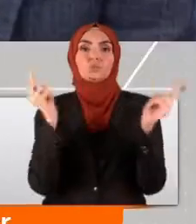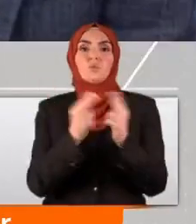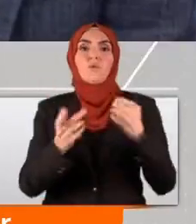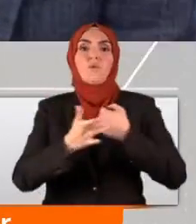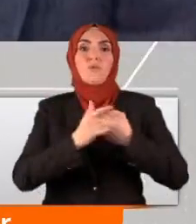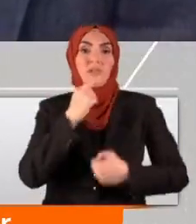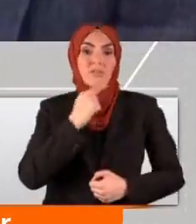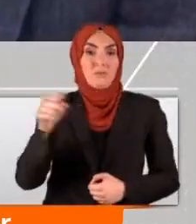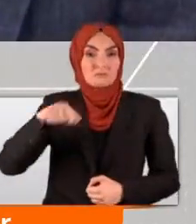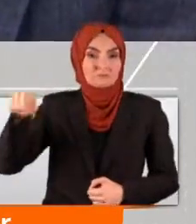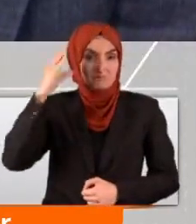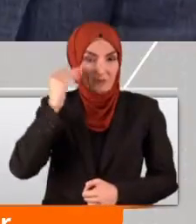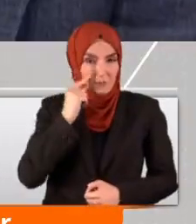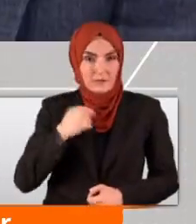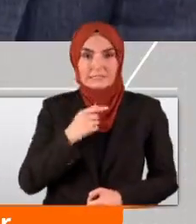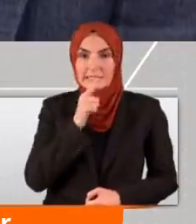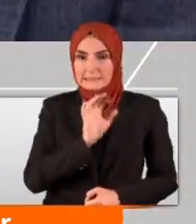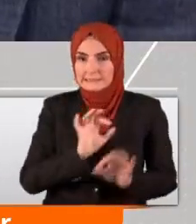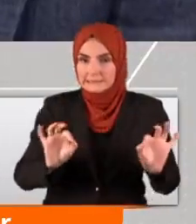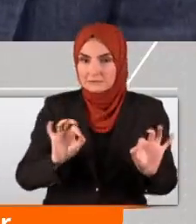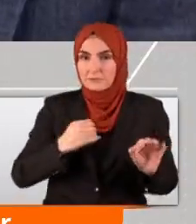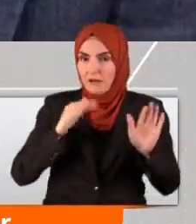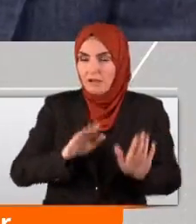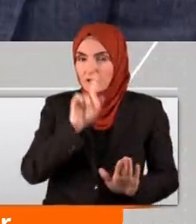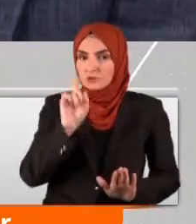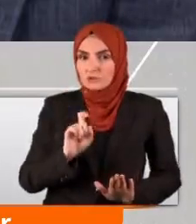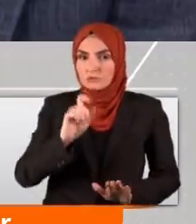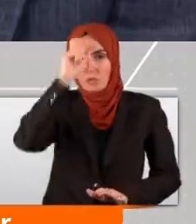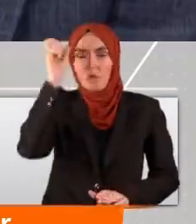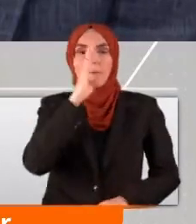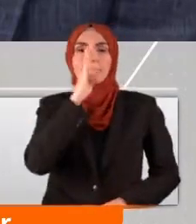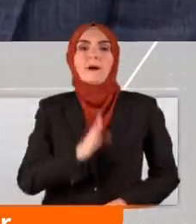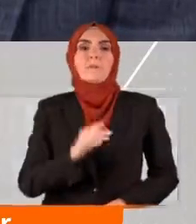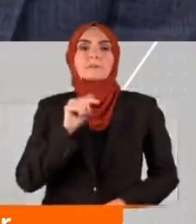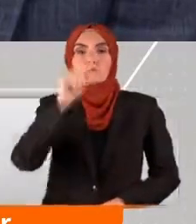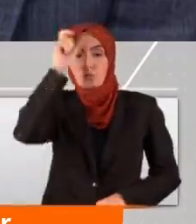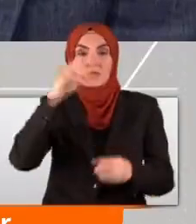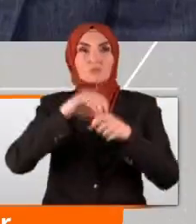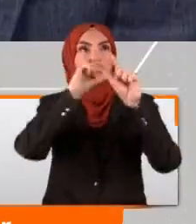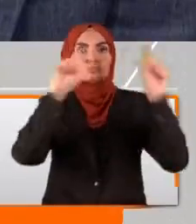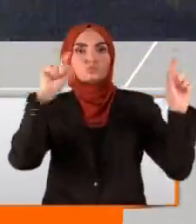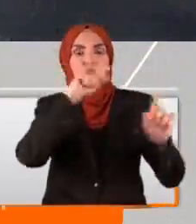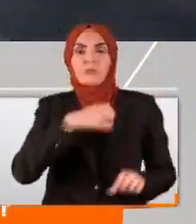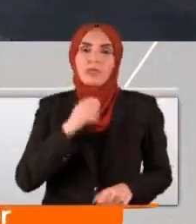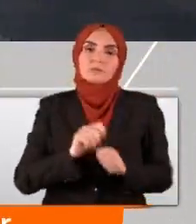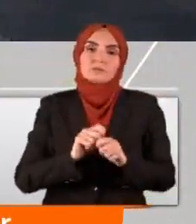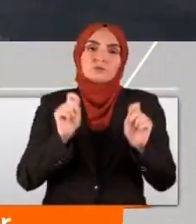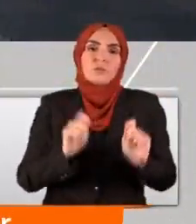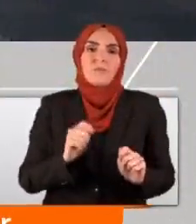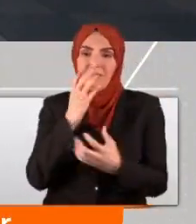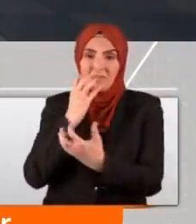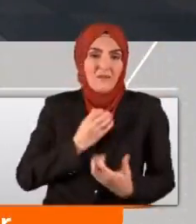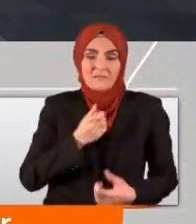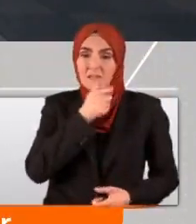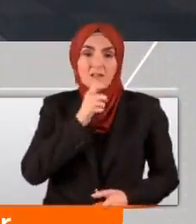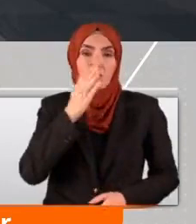mi kalmalıyız? Türkiye bağımsız bir ülke. Türkiye'de kurumlar işlerini yaparlar. Kimsenin tavsiyesine ihtiyaç duymuyoruz. Sözleşmeye